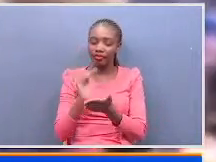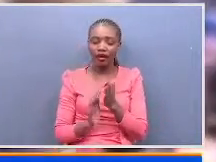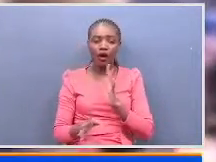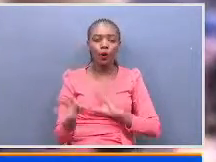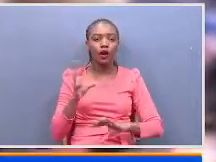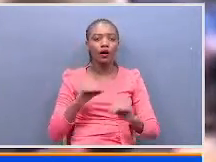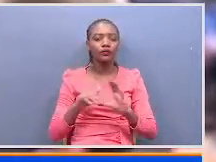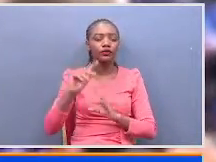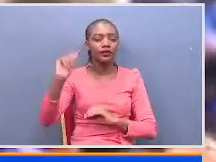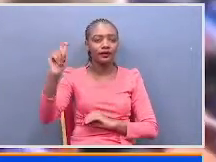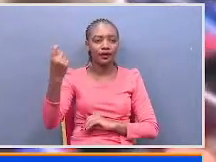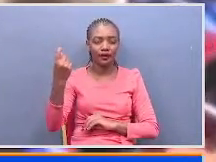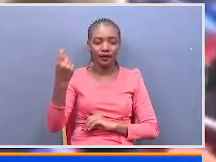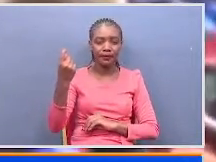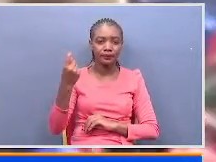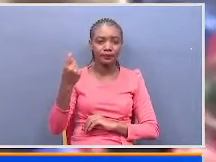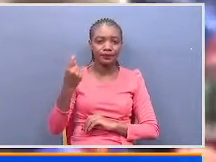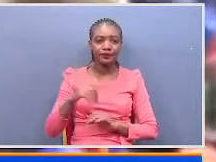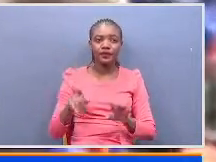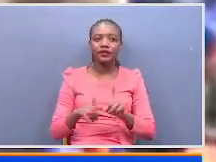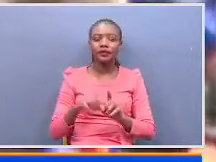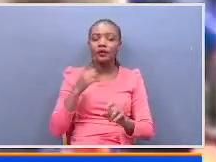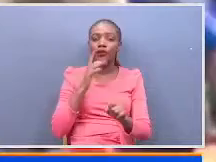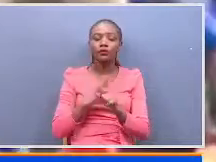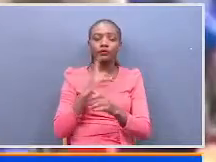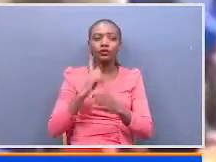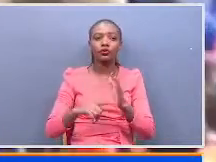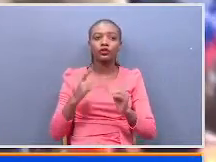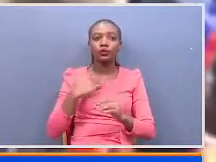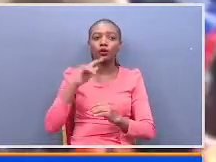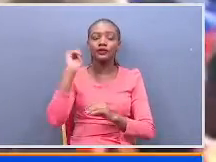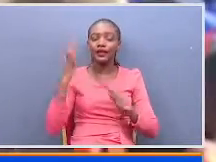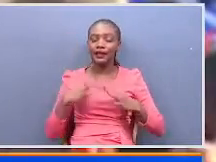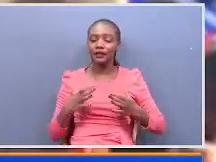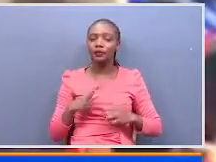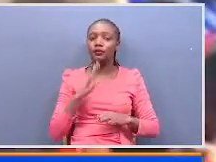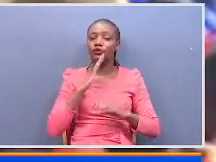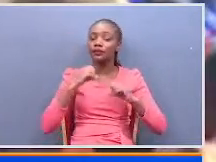letu. Tumesema tunataka wa Kenya wasimame imara.